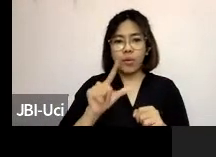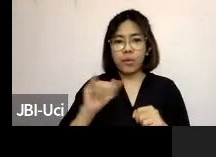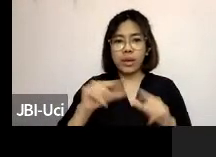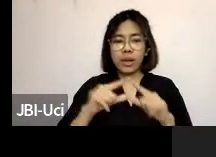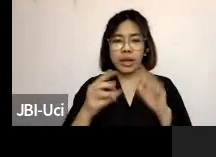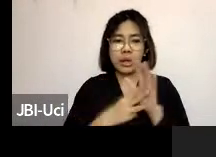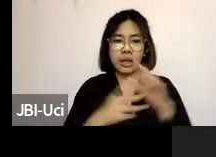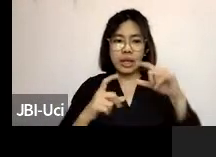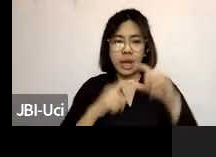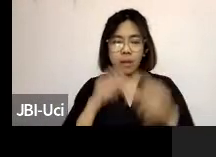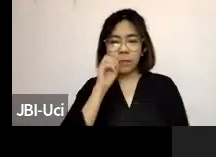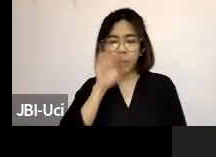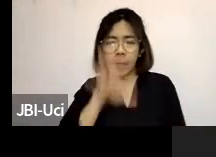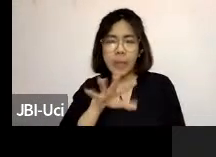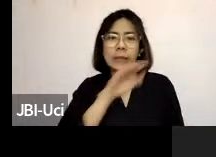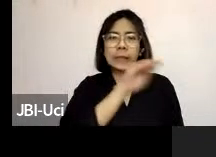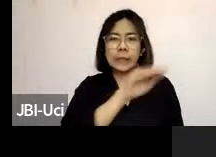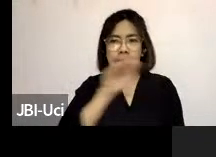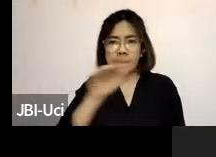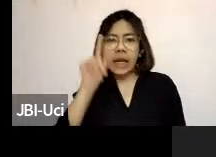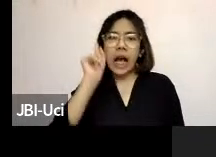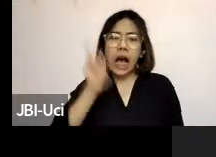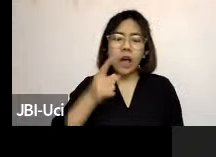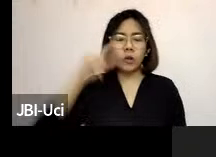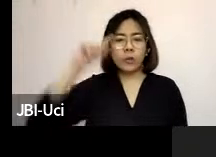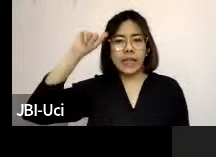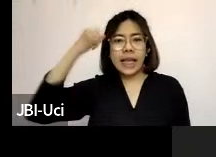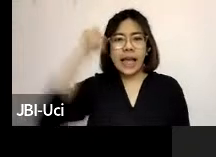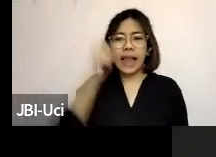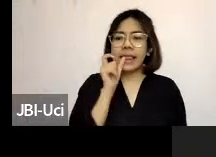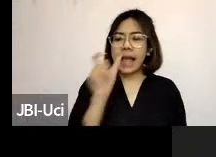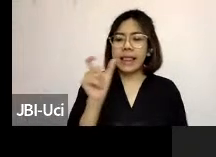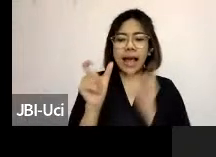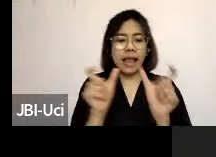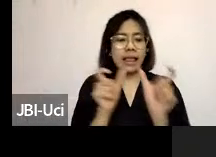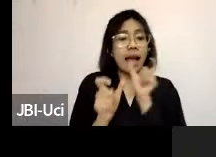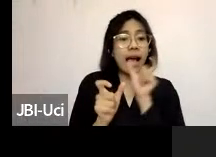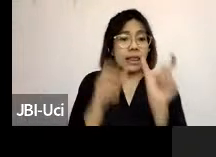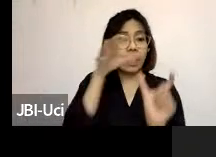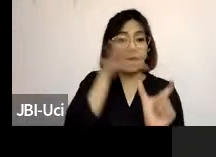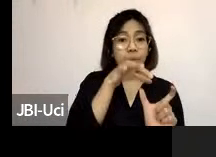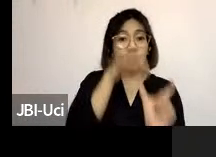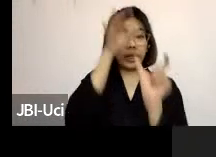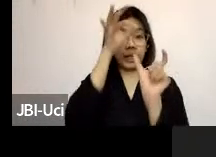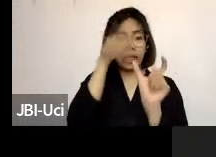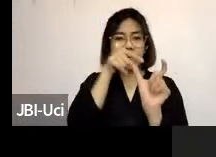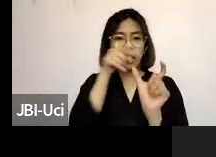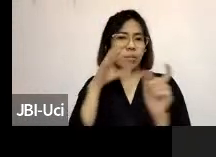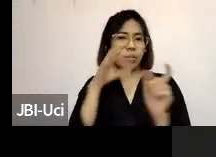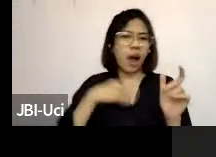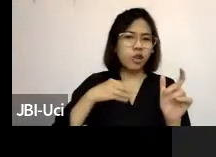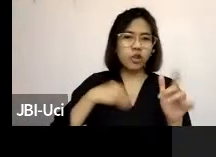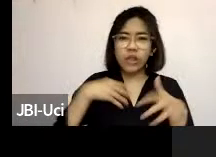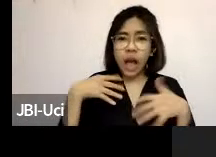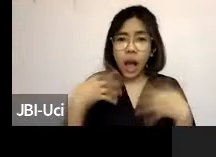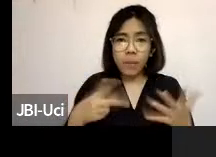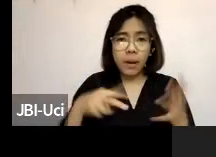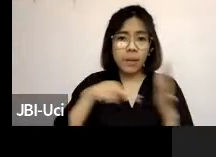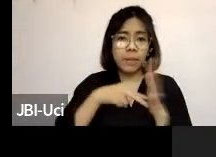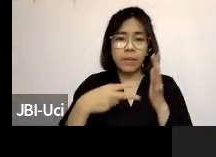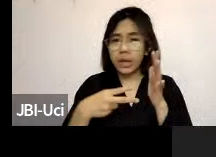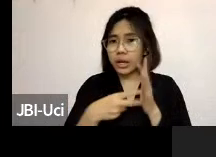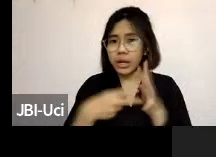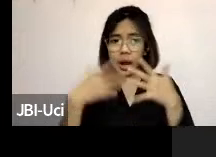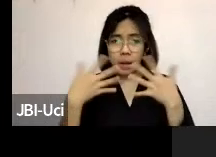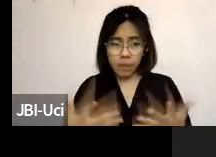setiap kata dengan pertanyaan guys jusing kuat mining and W siapa yang di mana